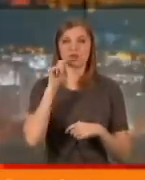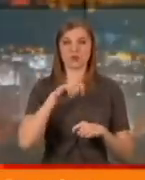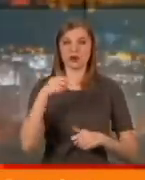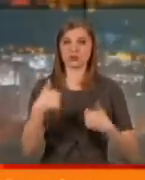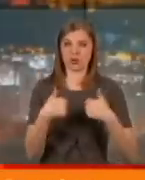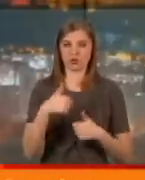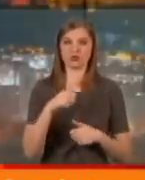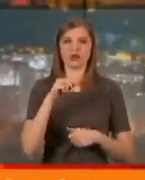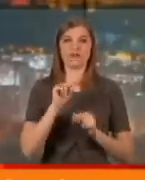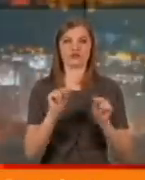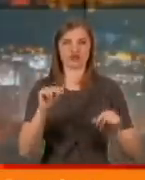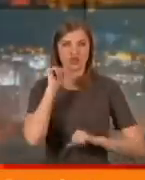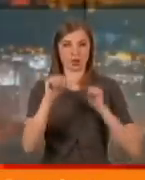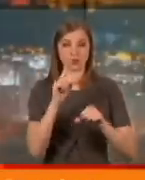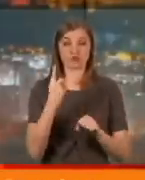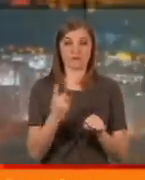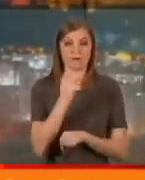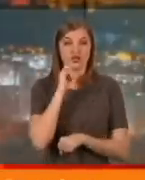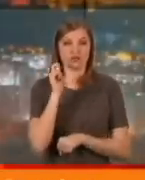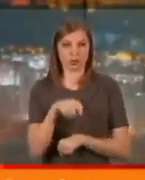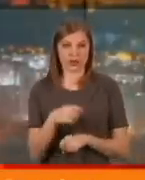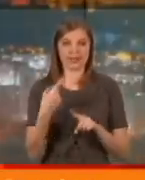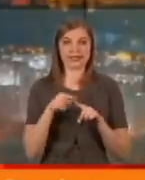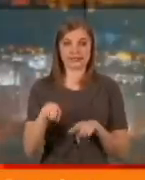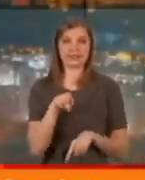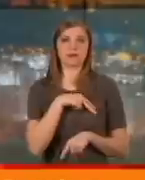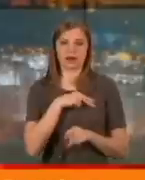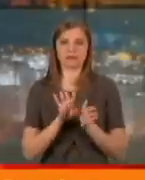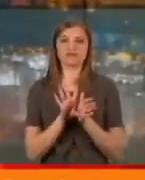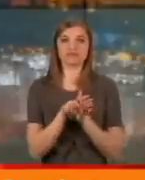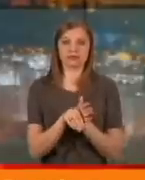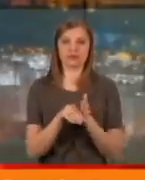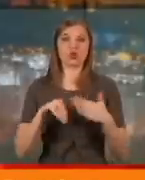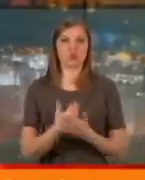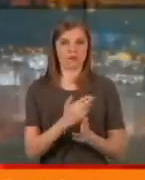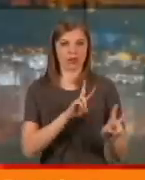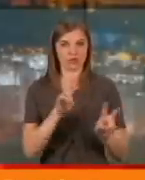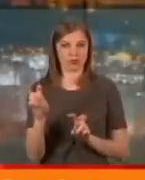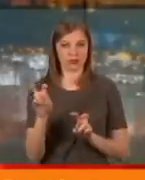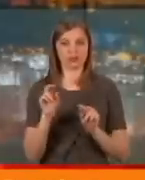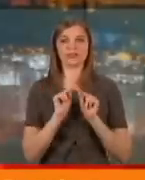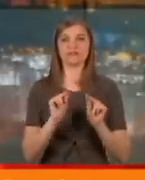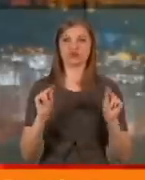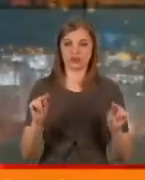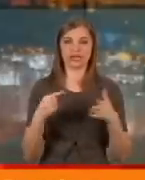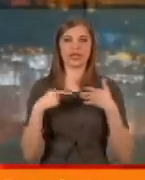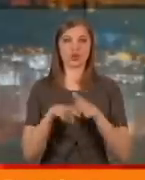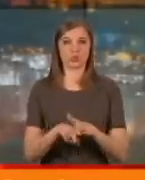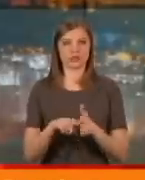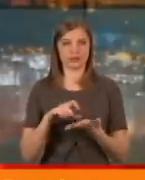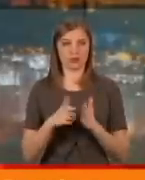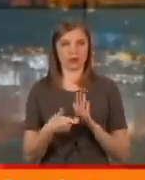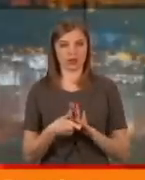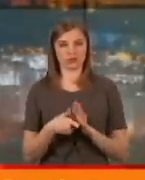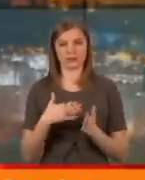конкурсу вчитель року адже вперше в Україні у цій премії запроваджена нова номінація учитель інклюзивного